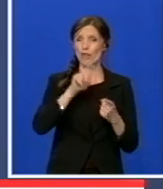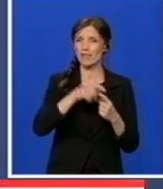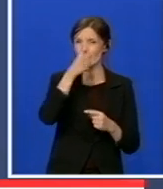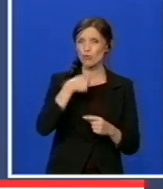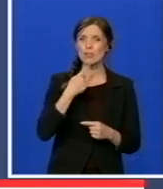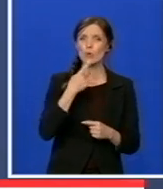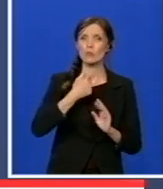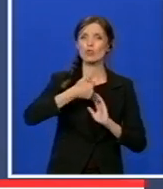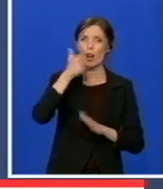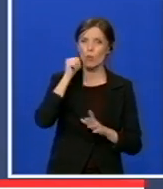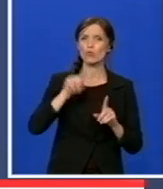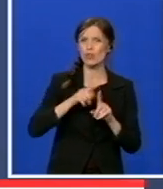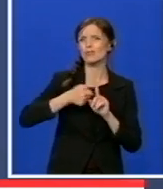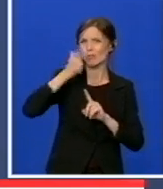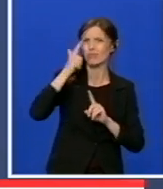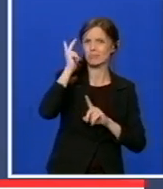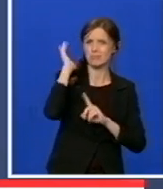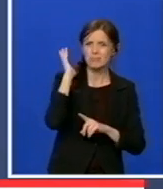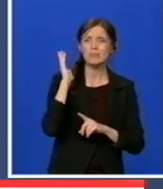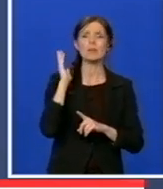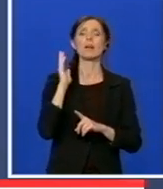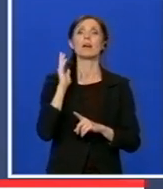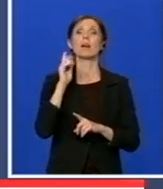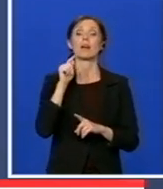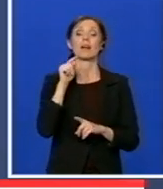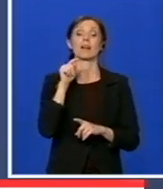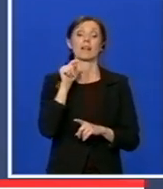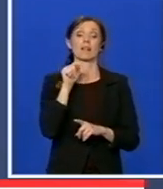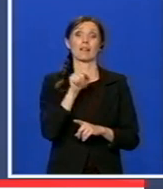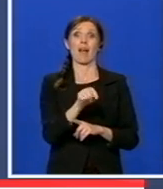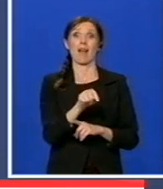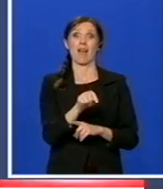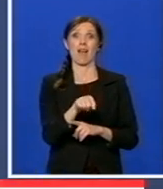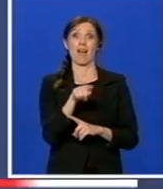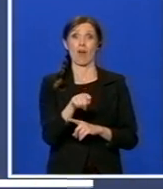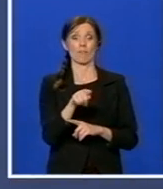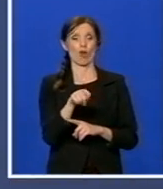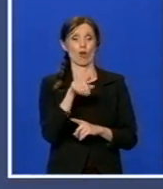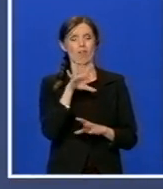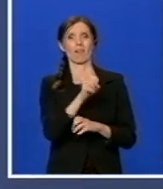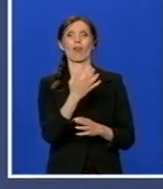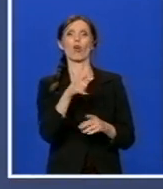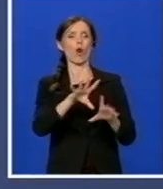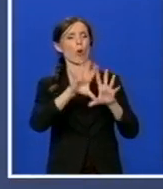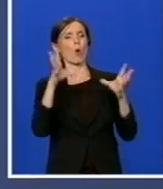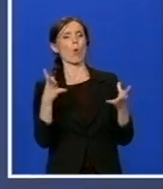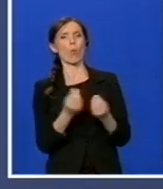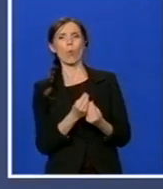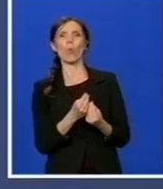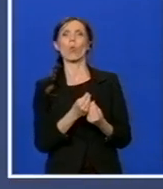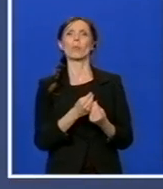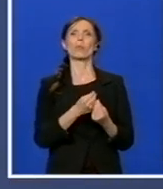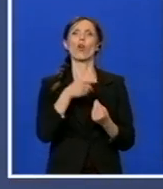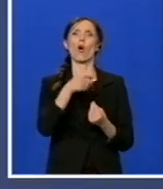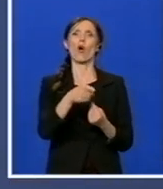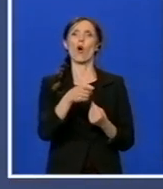prethodnih dana, da su upravo ovi indikatori ukupnog opterećenja bolešću nam